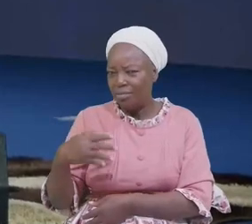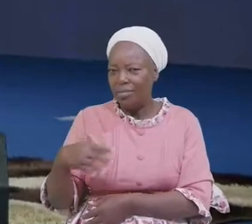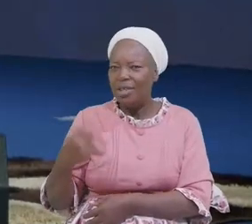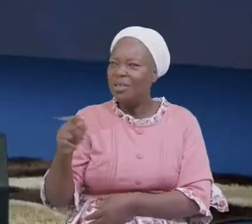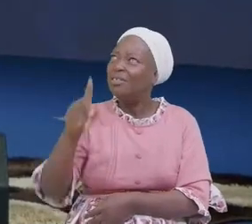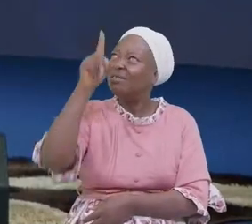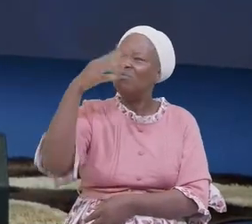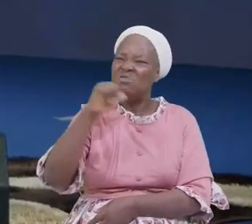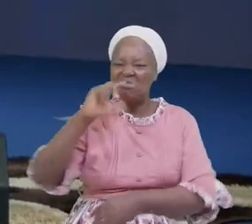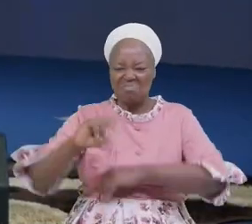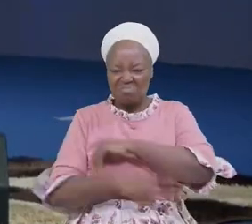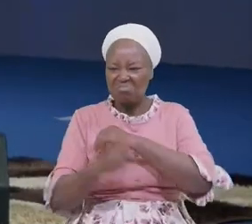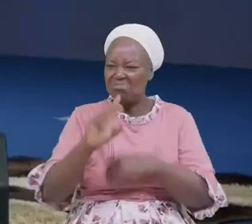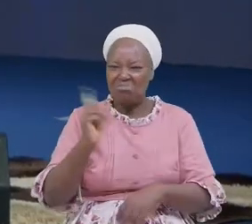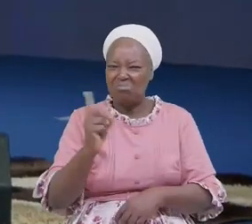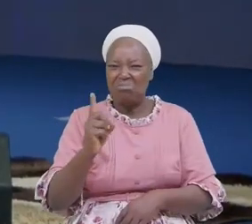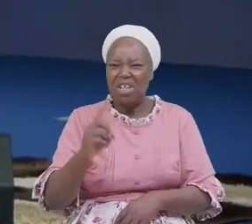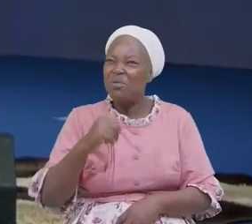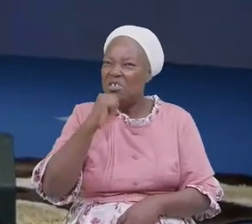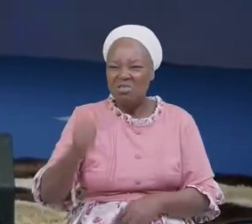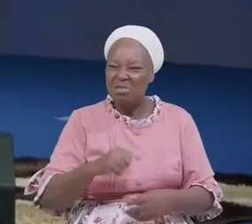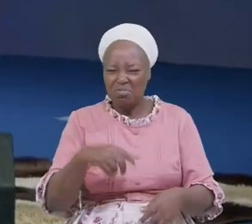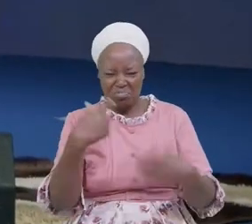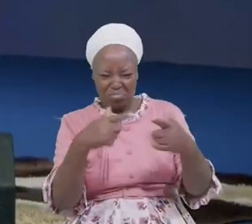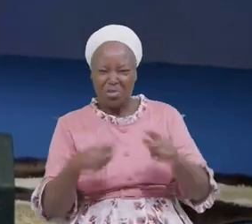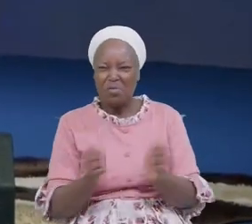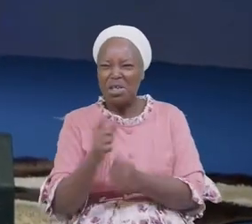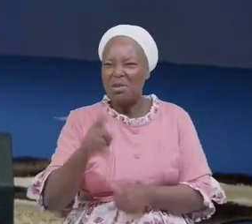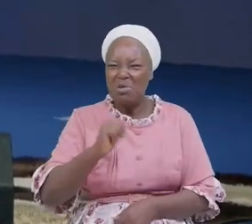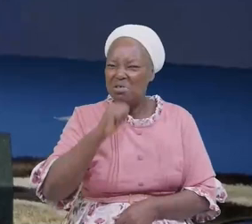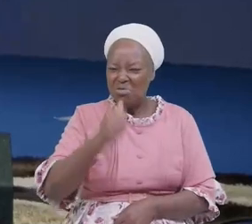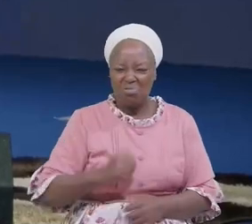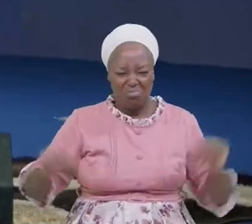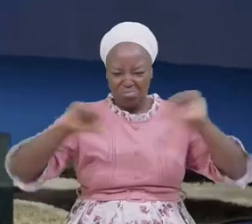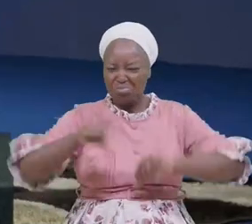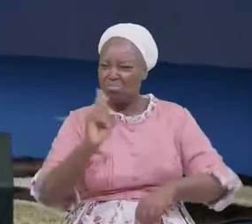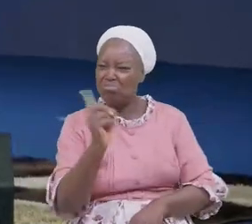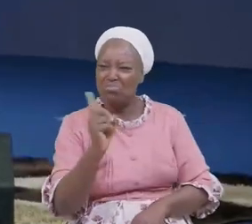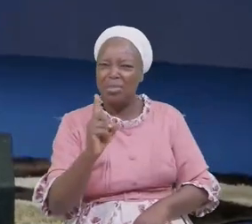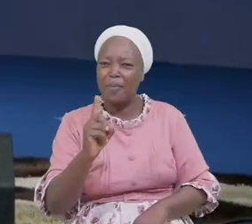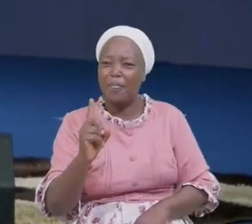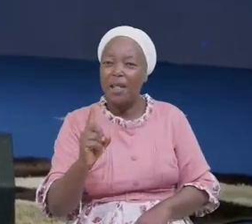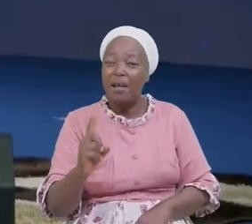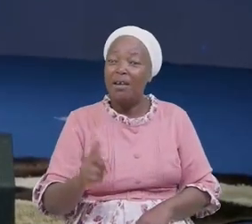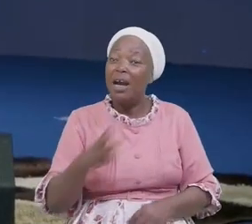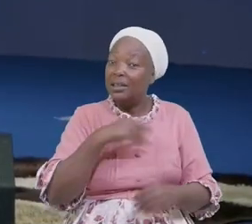flageller. Il ne va pas te critiquer. Il ne va pas te condamner.